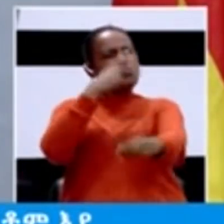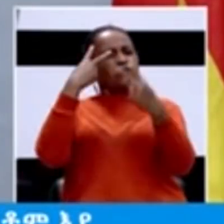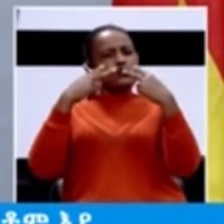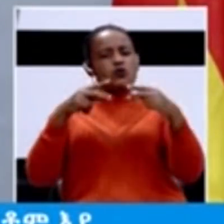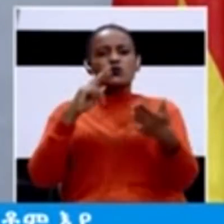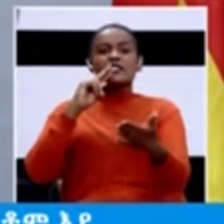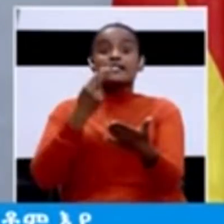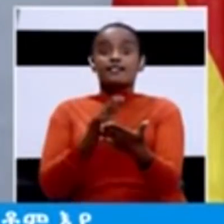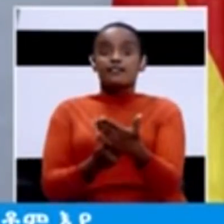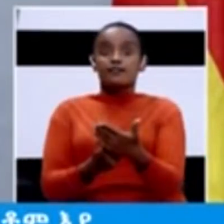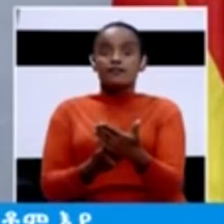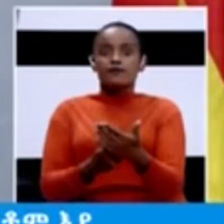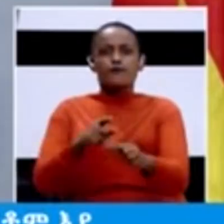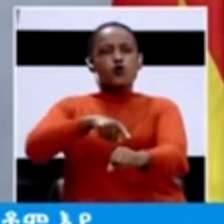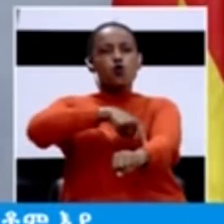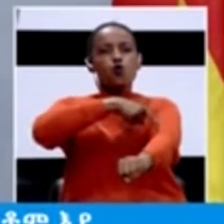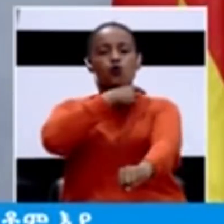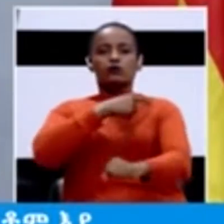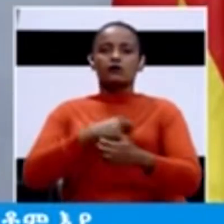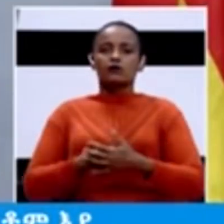ዝእዝዝ ብርሑቑ